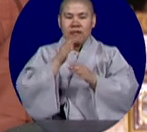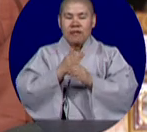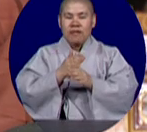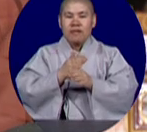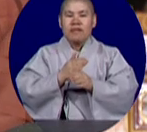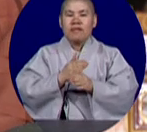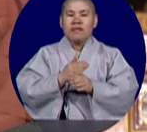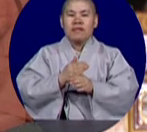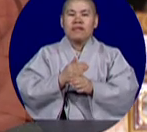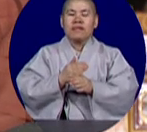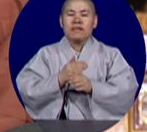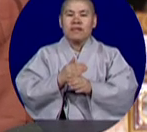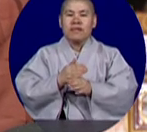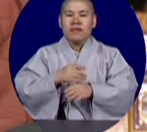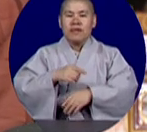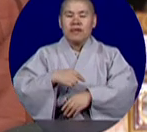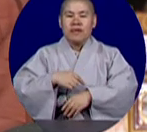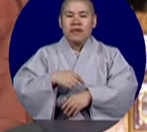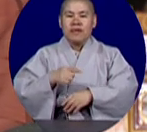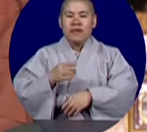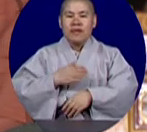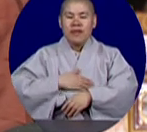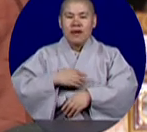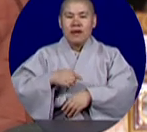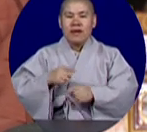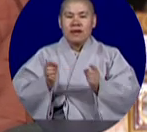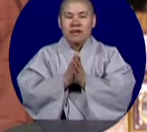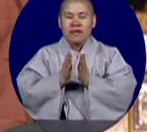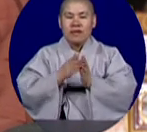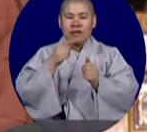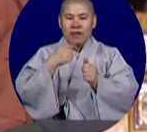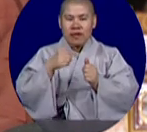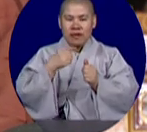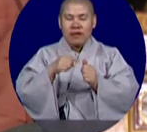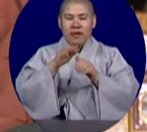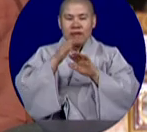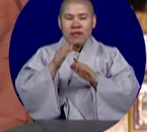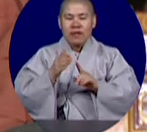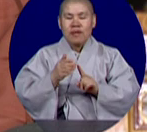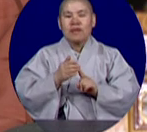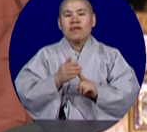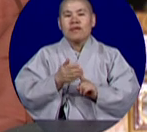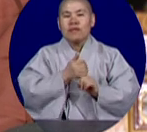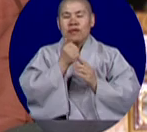자업자득과 유심소현이라는 것은 부처님 아니고는 안 가르쳐요. 오직 내 마음이 나타난 것이다.